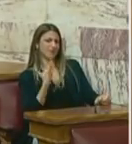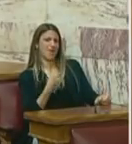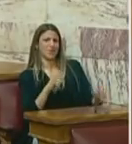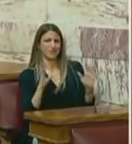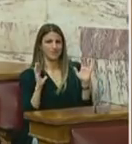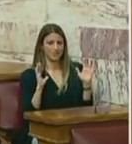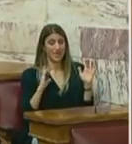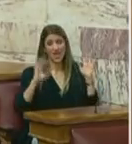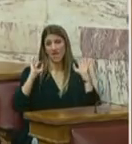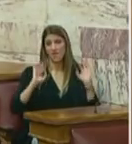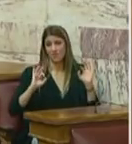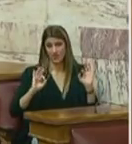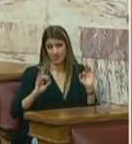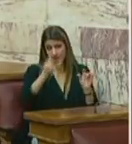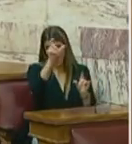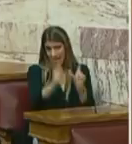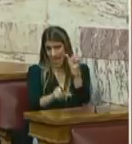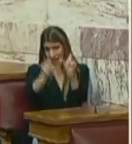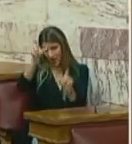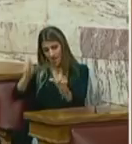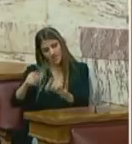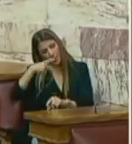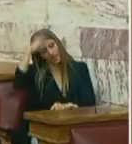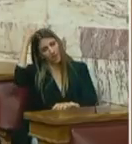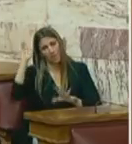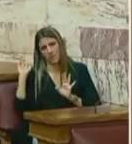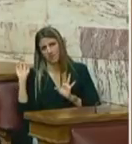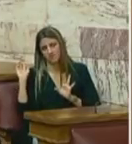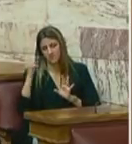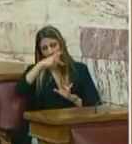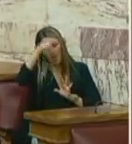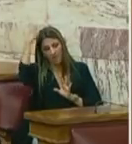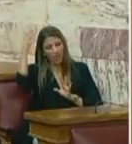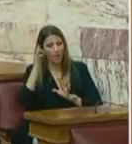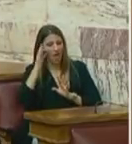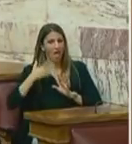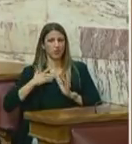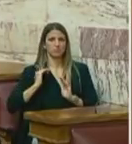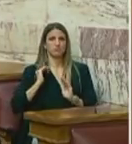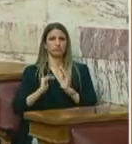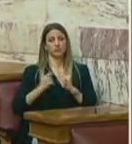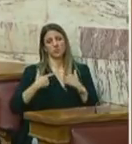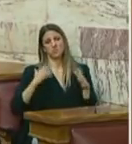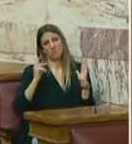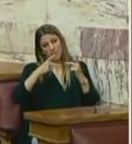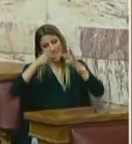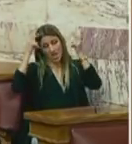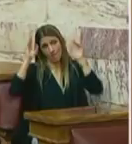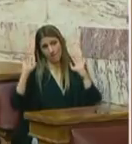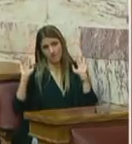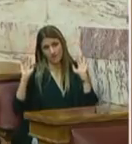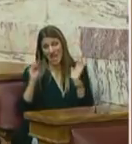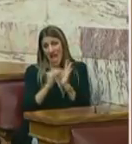Βεβαίως, ο καθένας έχει το αναφέρετο δικαίωμα να υπερασπιστεί τον εαυτό του. Και το τεκμήριο